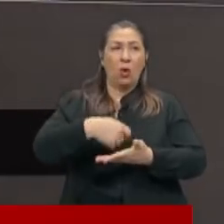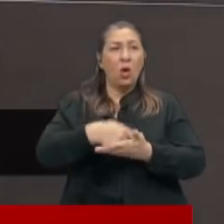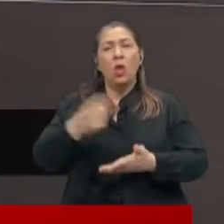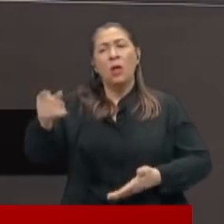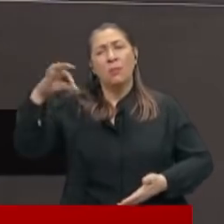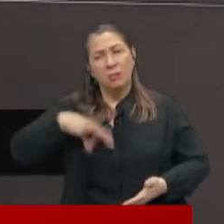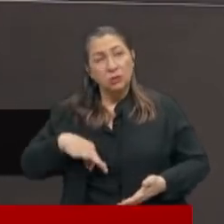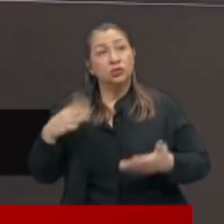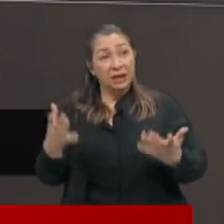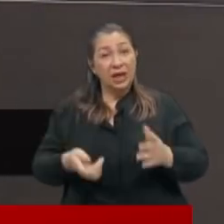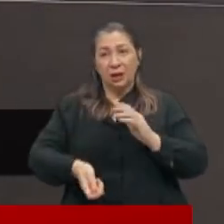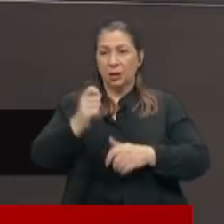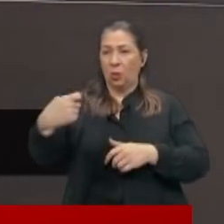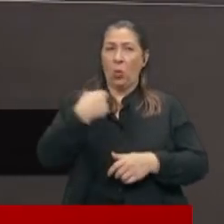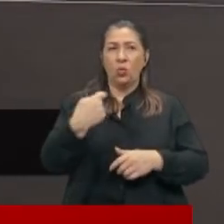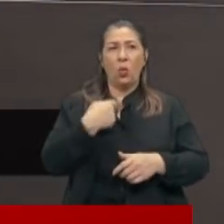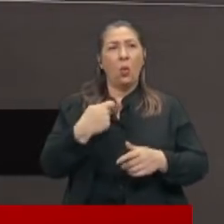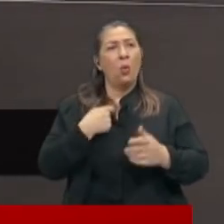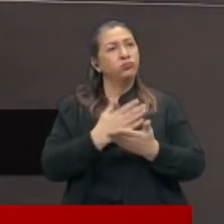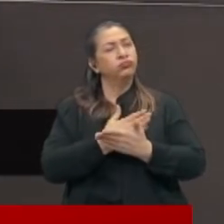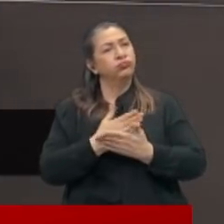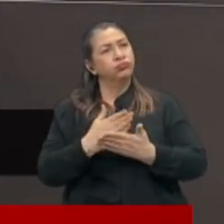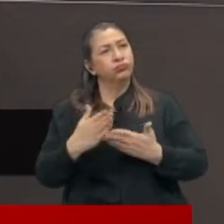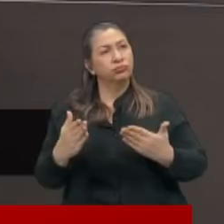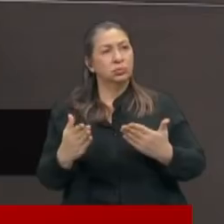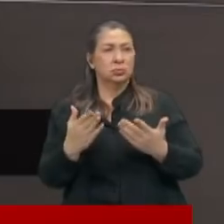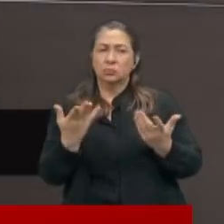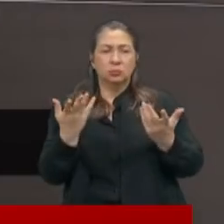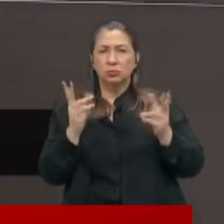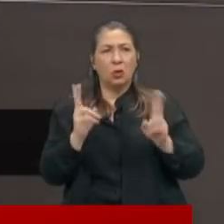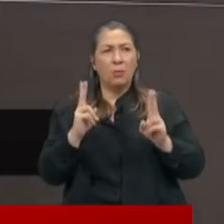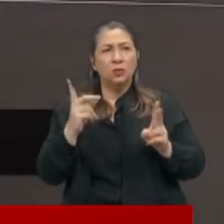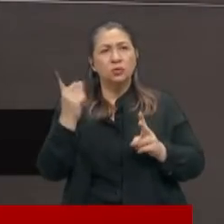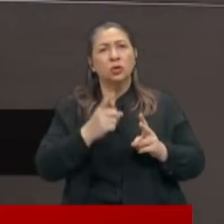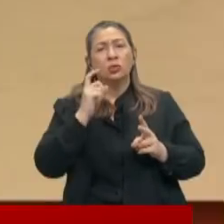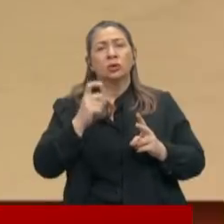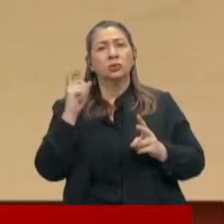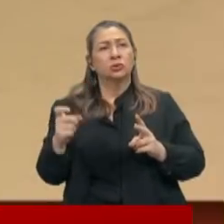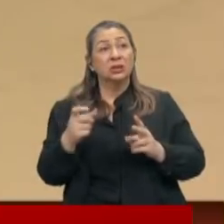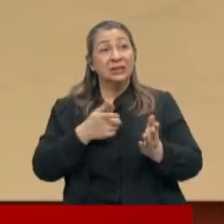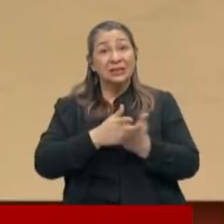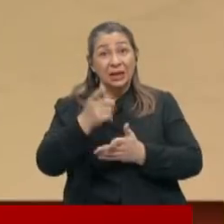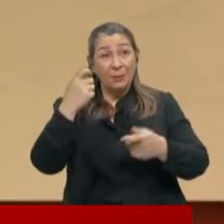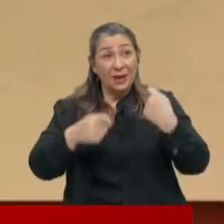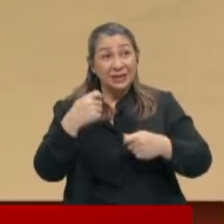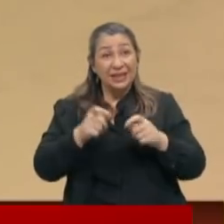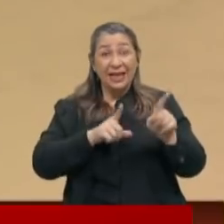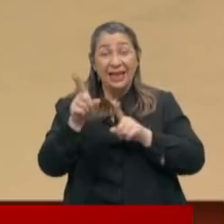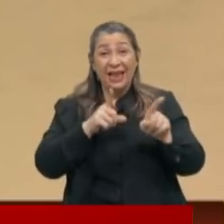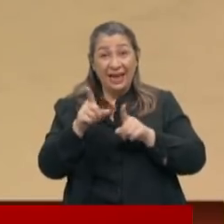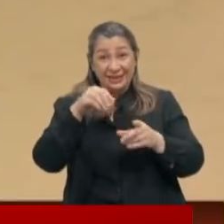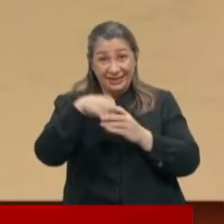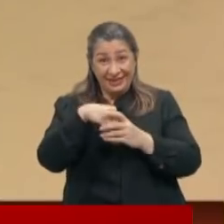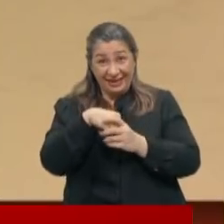para kazanıyorlar ki kredilerin seyyaliyeti yani geri dönme durumu %99. Ziraat Bankası'nın internet